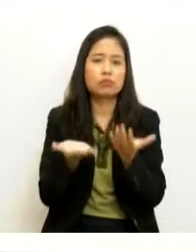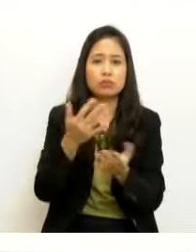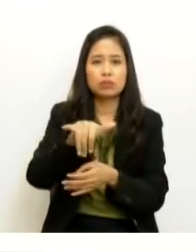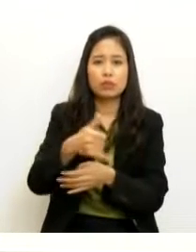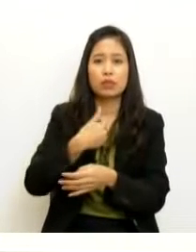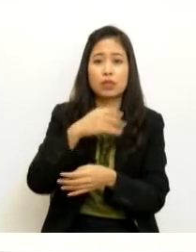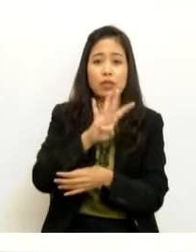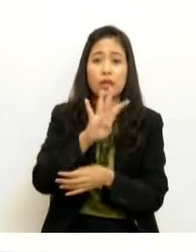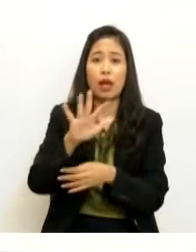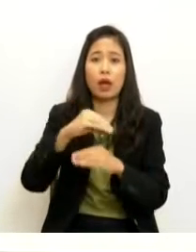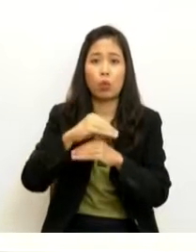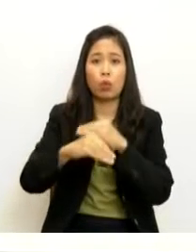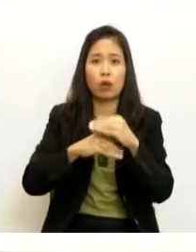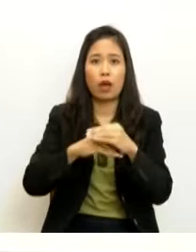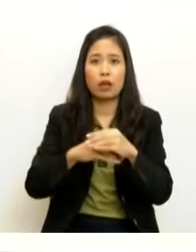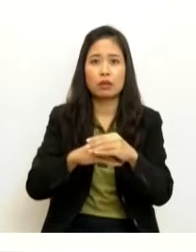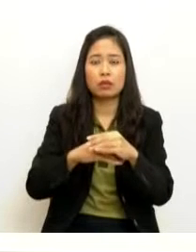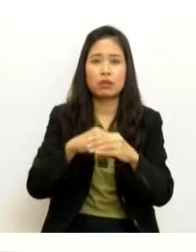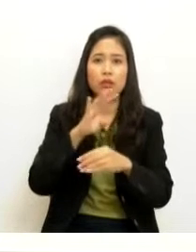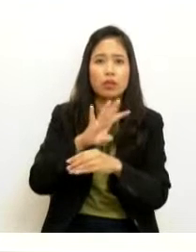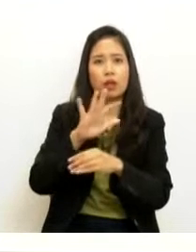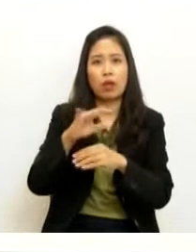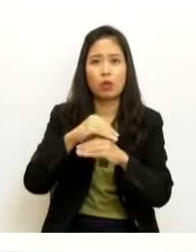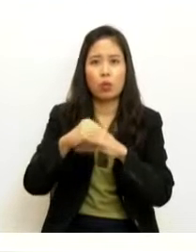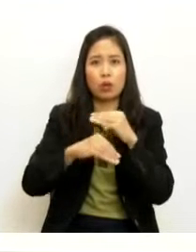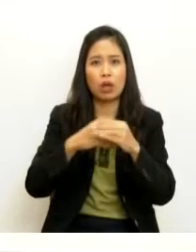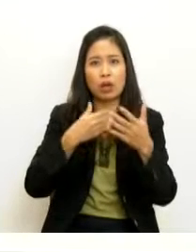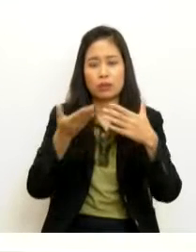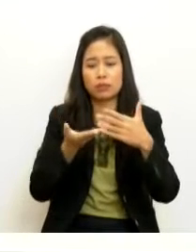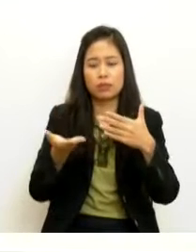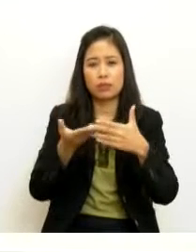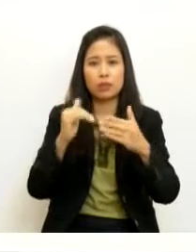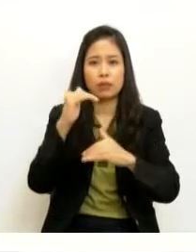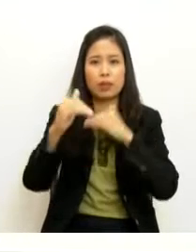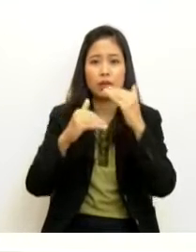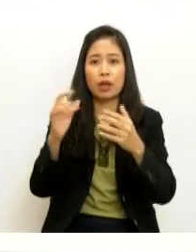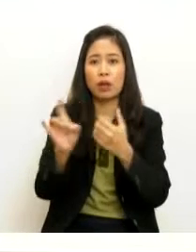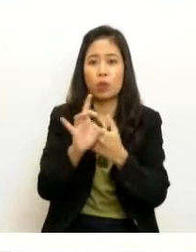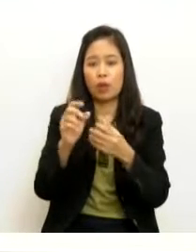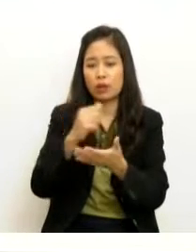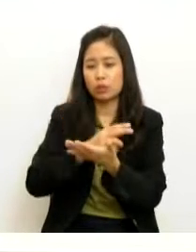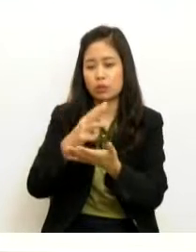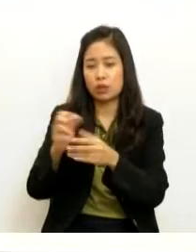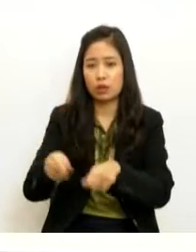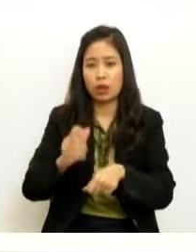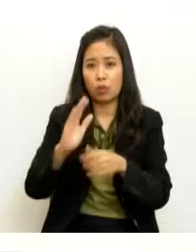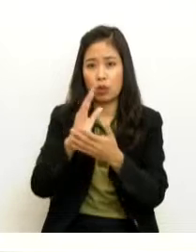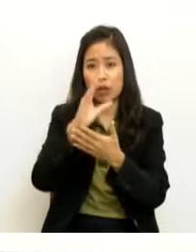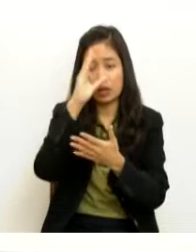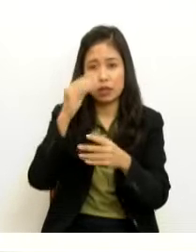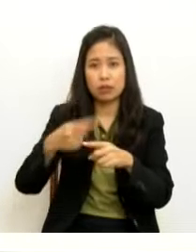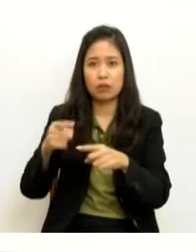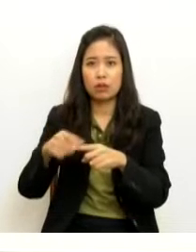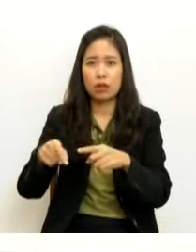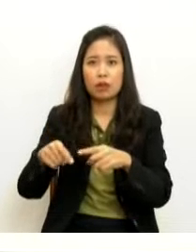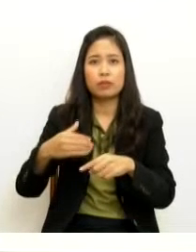งการหลักใหญ่ๆเช่นโครงการยกระดับหรือพัฒนาคุณภาพวิชาการของโรงเรียนเพียงหลักการเหตุผล